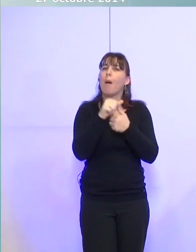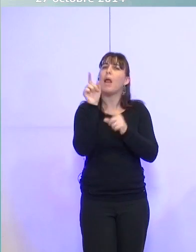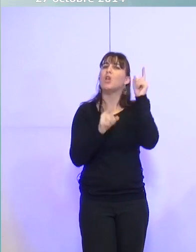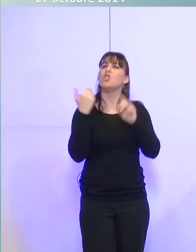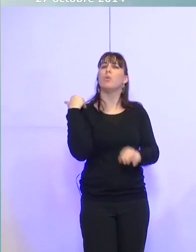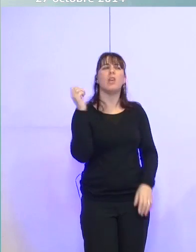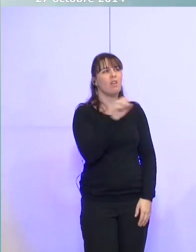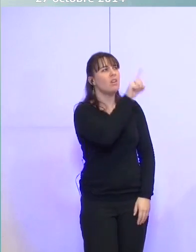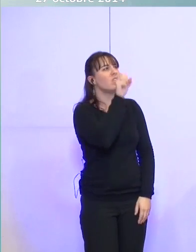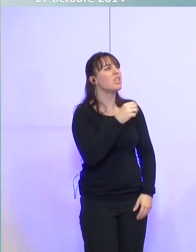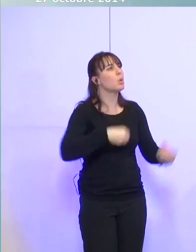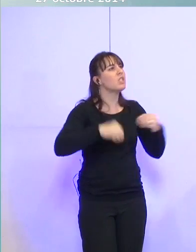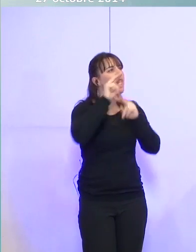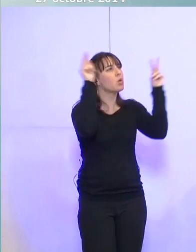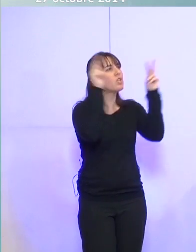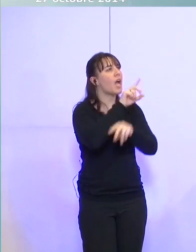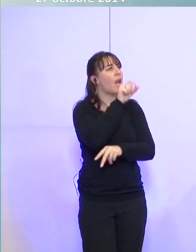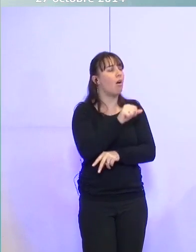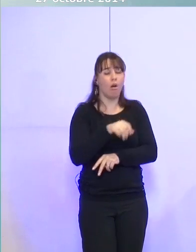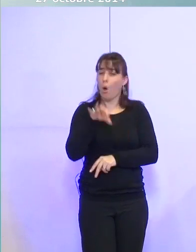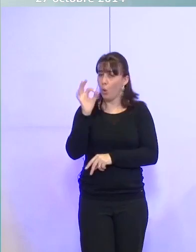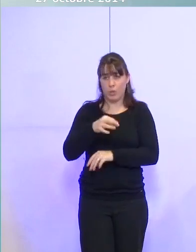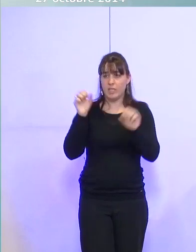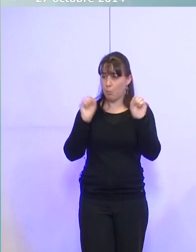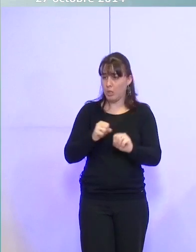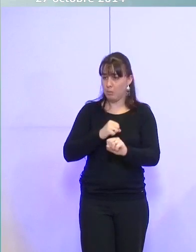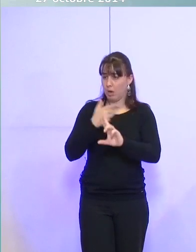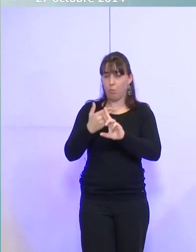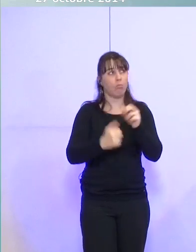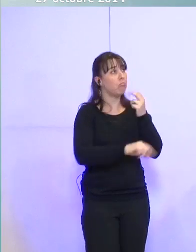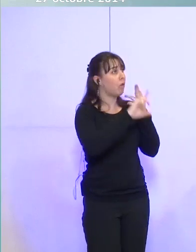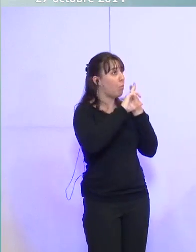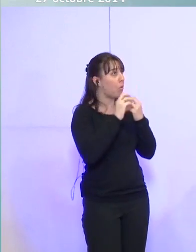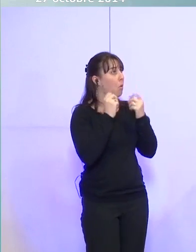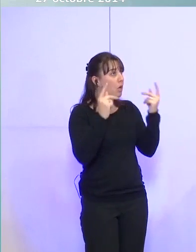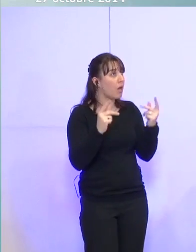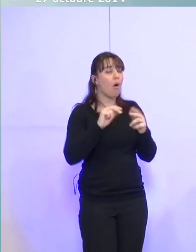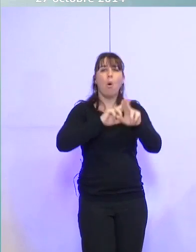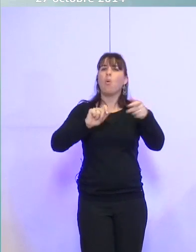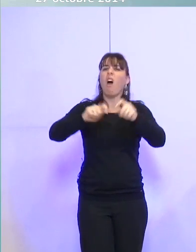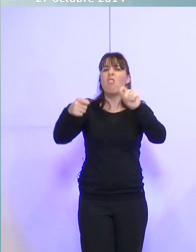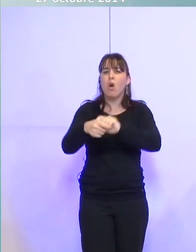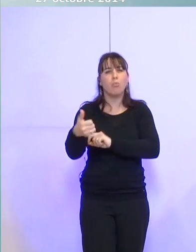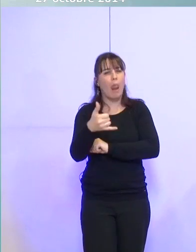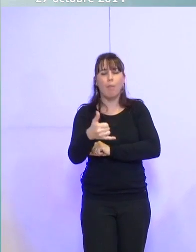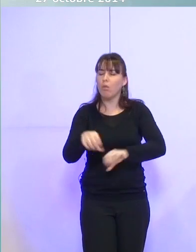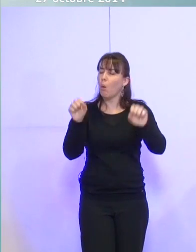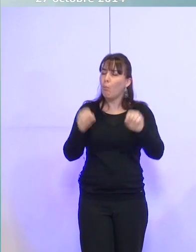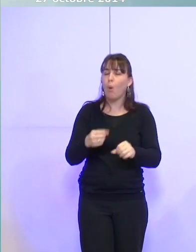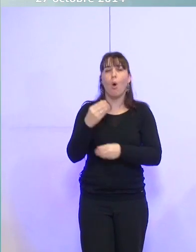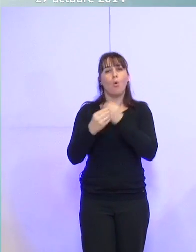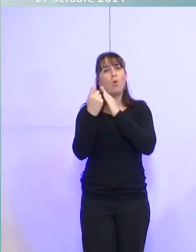juillet à la direction générale qui m'avait dit que nous pouvions le faire sans changer le contrat de DSP, sans être obligé de refaire un